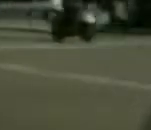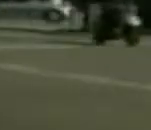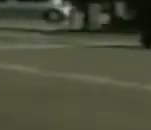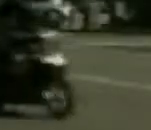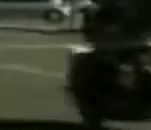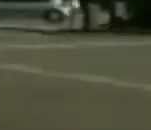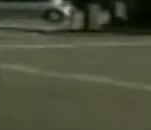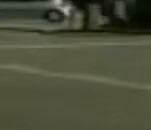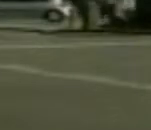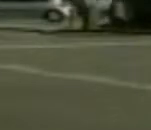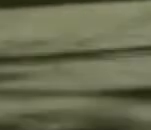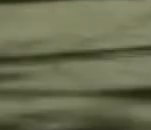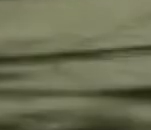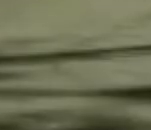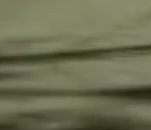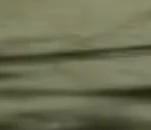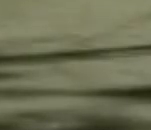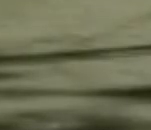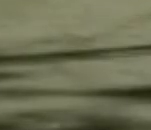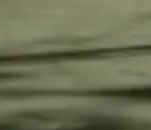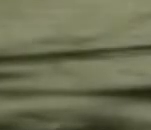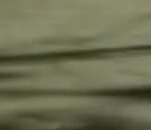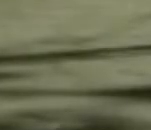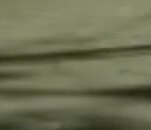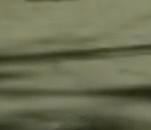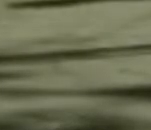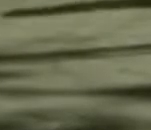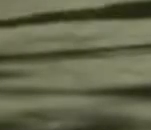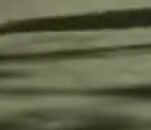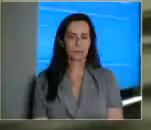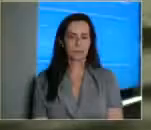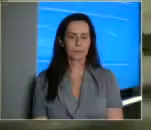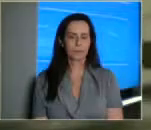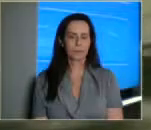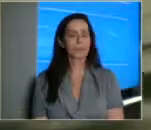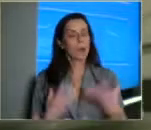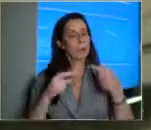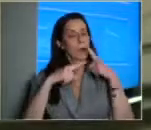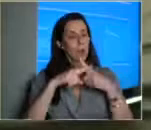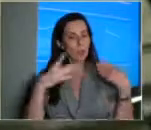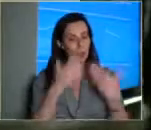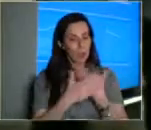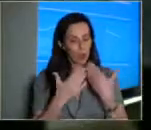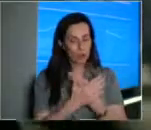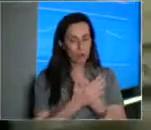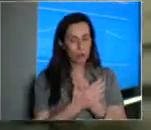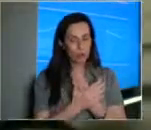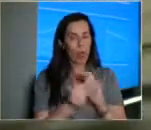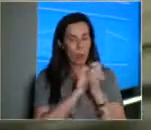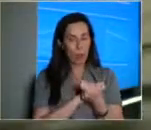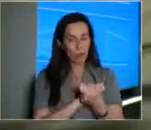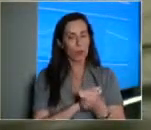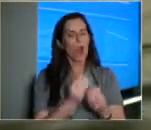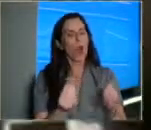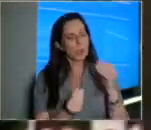לפחות למראית עין, ונותרו בספרד יחד עם מאות אלפי נוצרים חדשים. רבים מהנוצרים החדשים, המומרים,